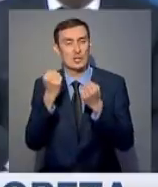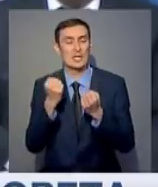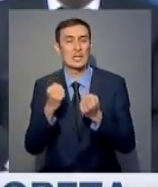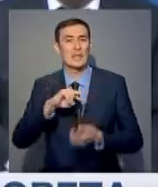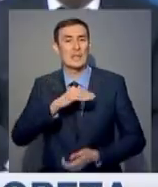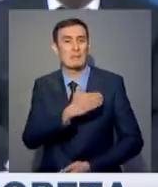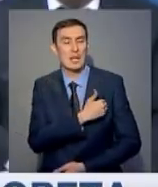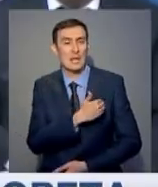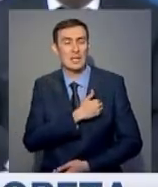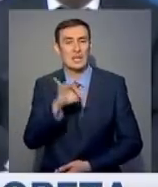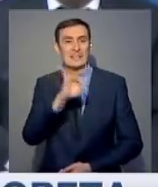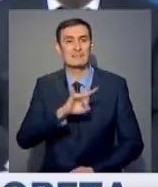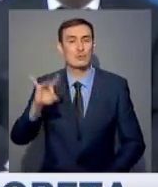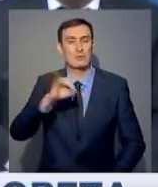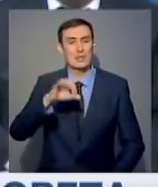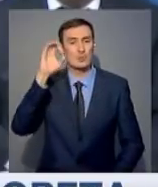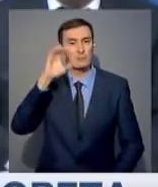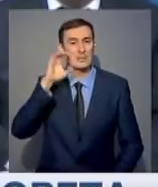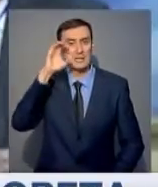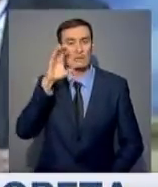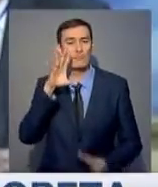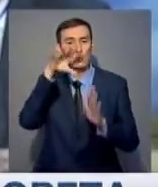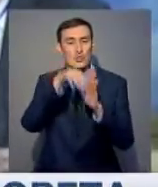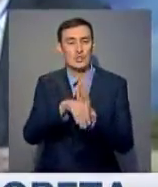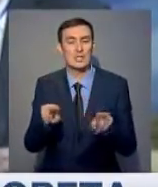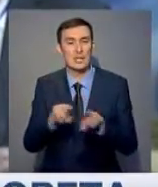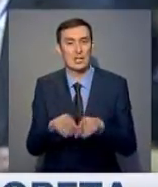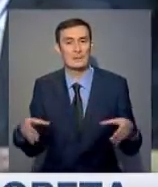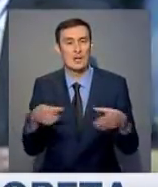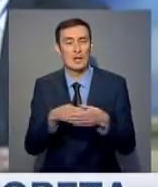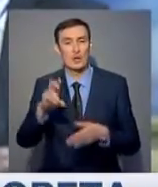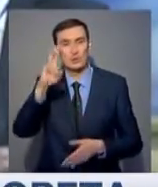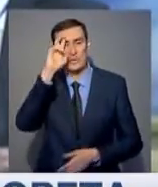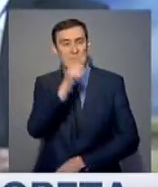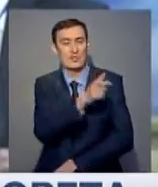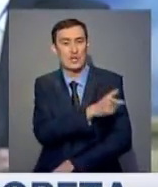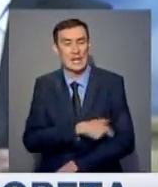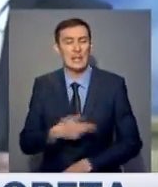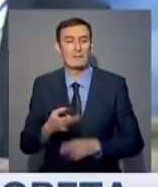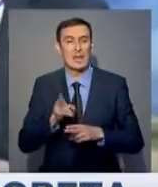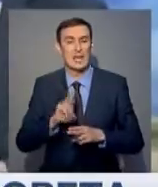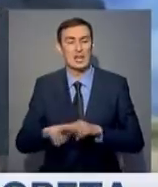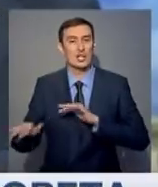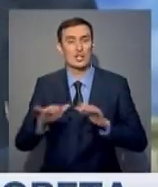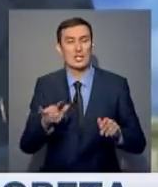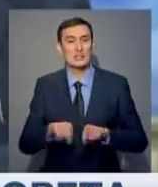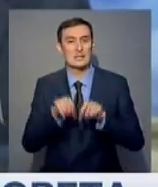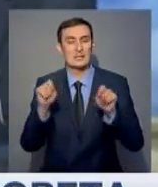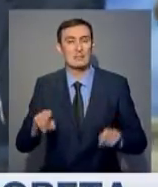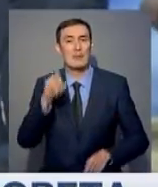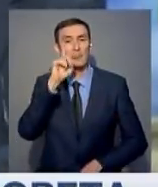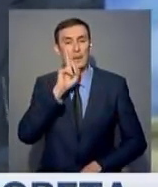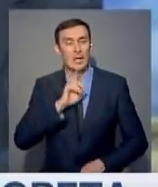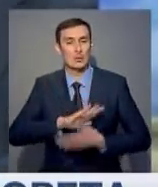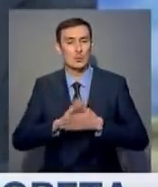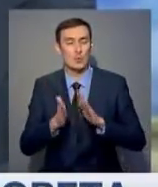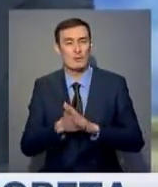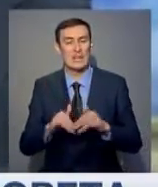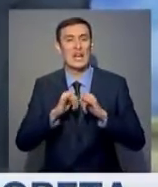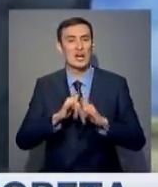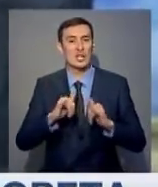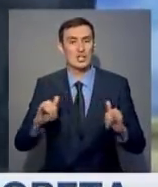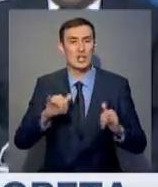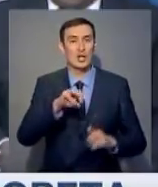узбекистан присоединиться к тюркскому совету в качестве государства-члена этот шаг создаст благоприятные условия для расширения